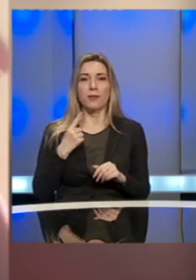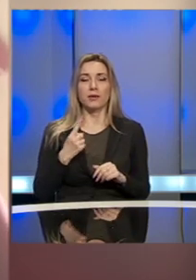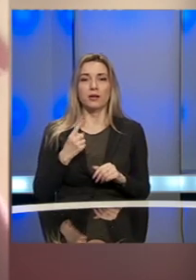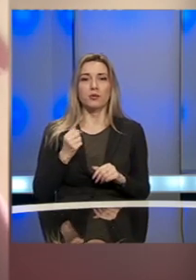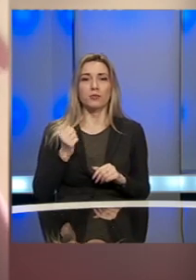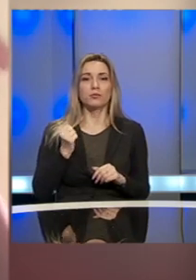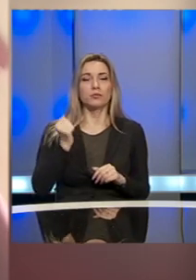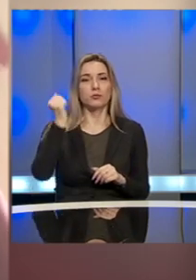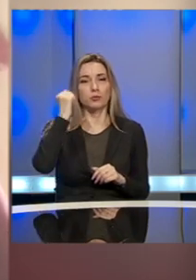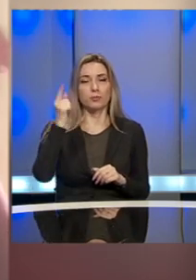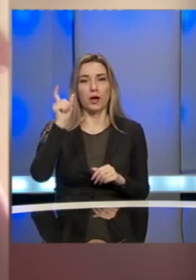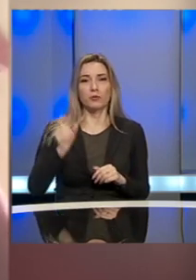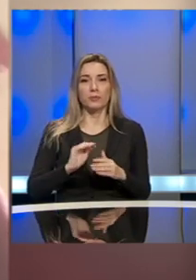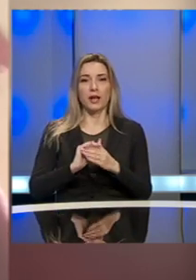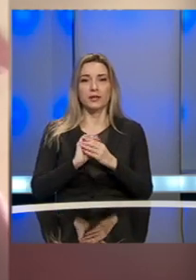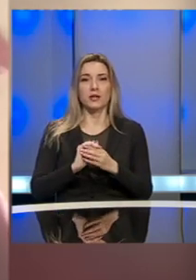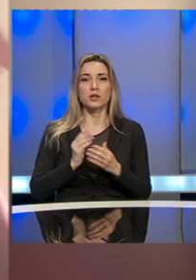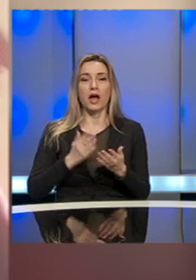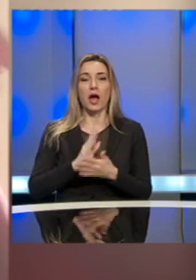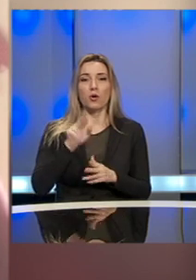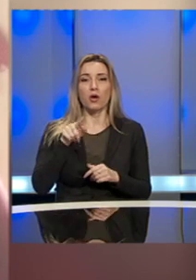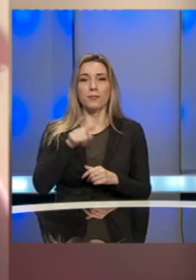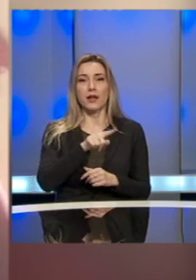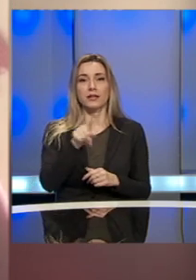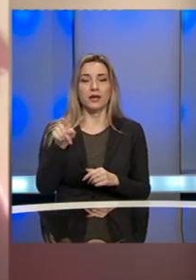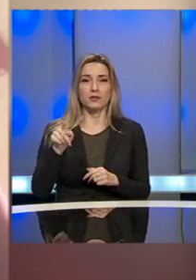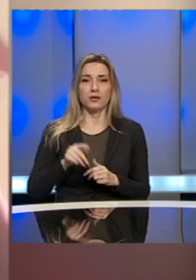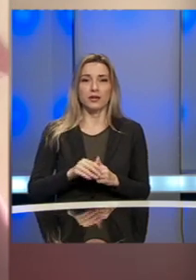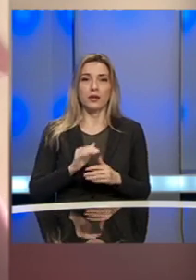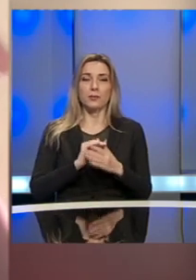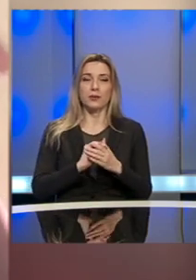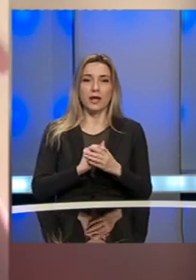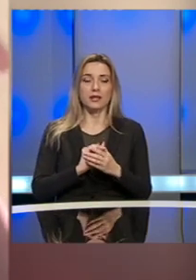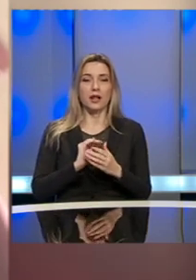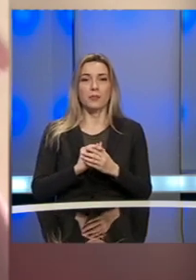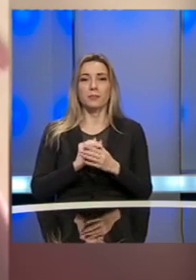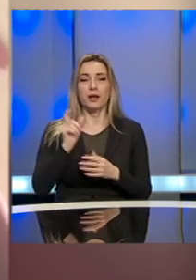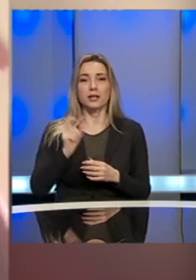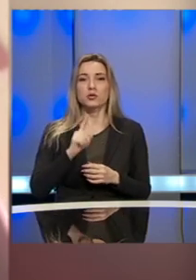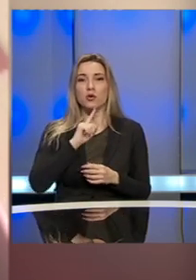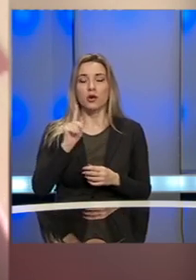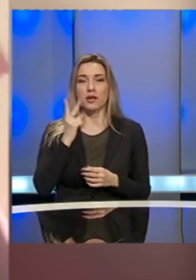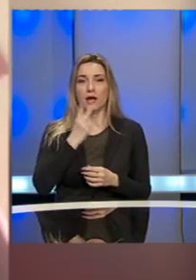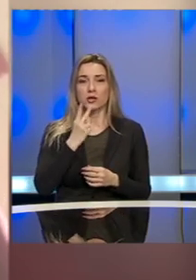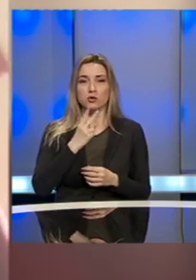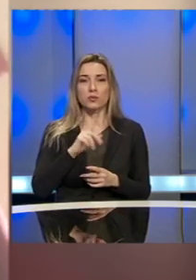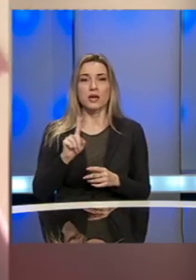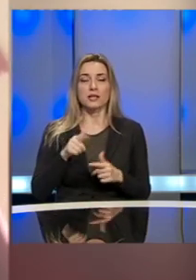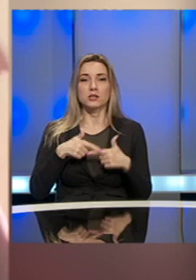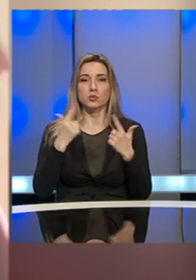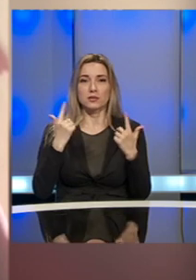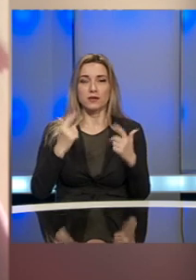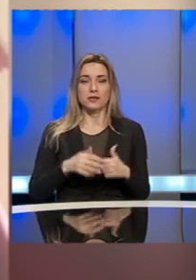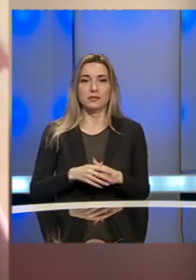tupavu prijateljicu. Ako imate i vi prijatelja, prijateljicu koji ne razumiju, nisu